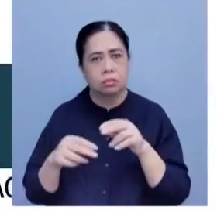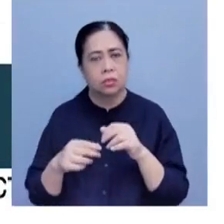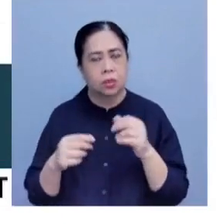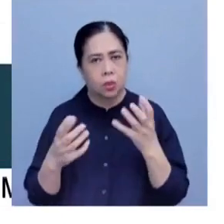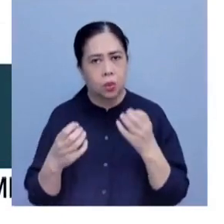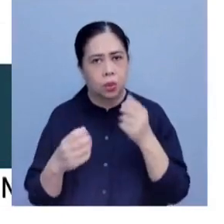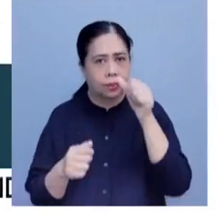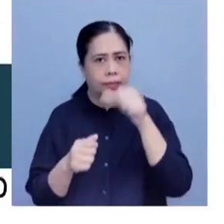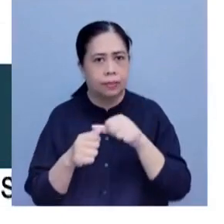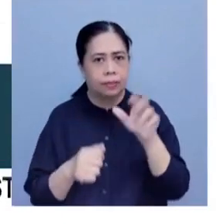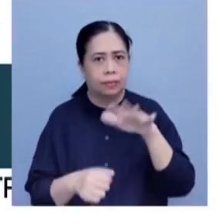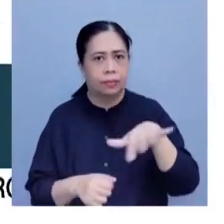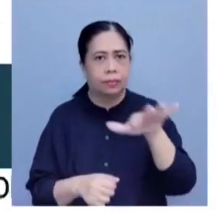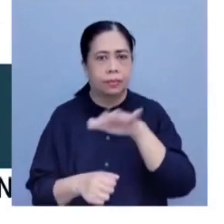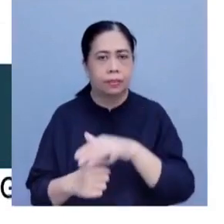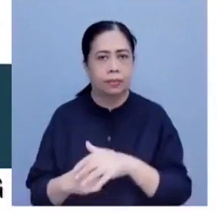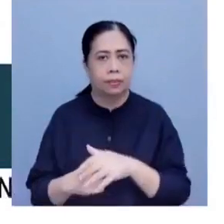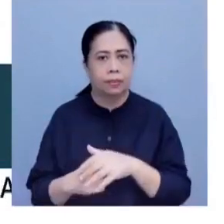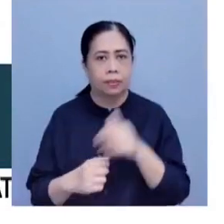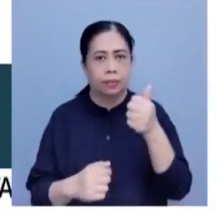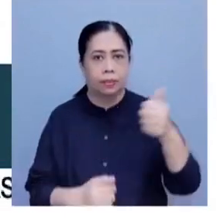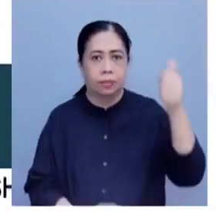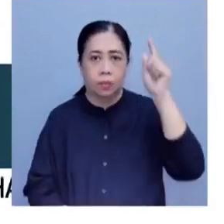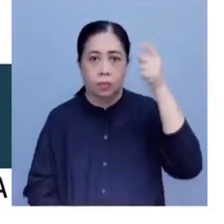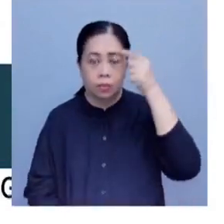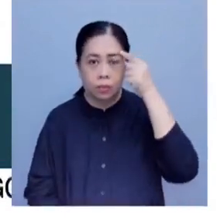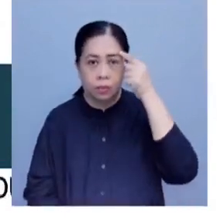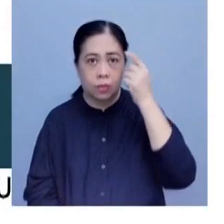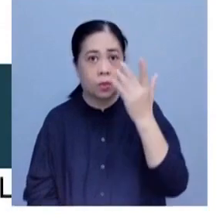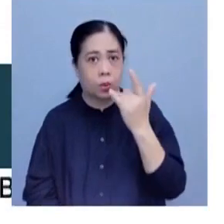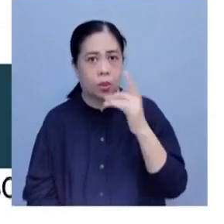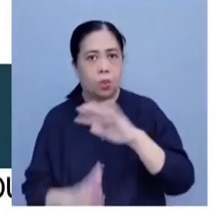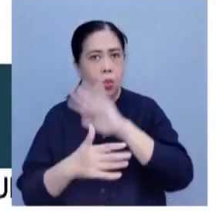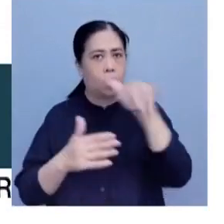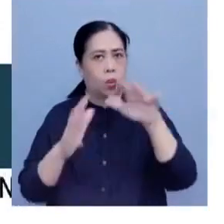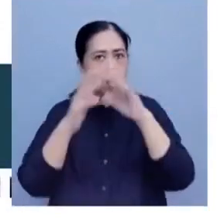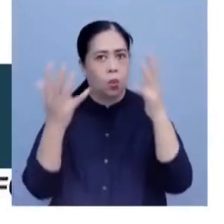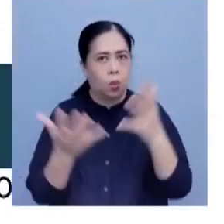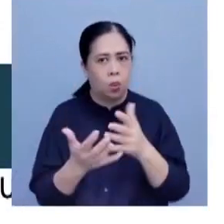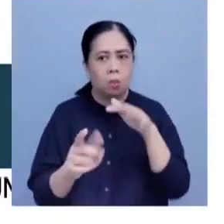kong paalala sa ating mga tagapamahalaan, ano, kundi ang buong mundo.